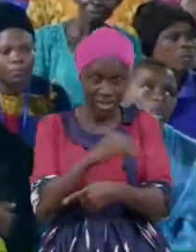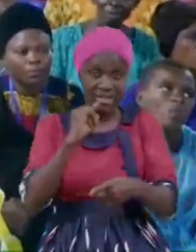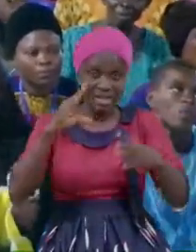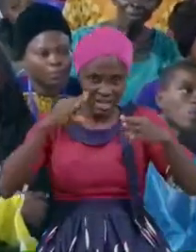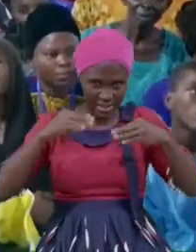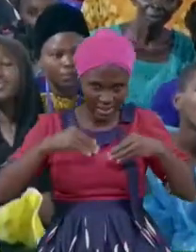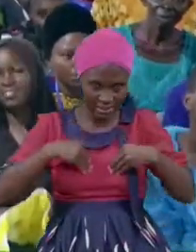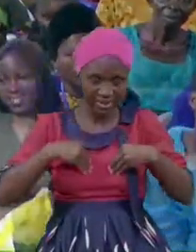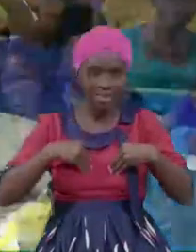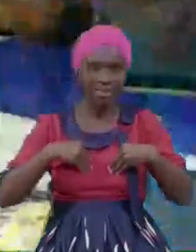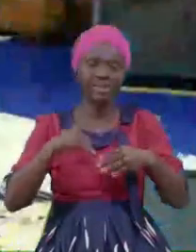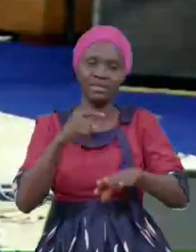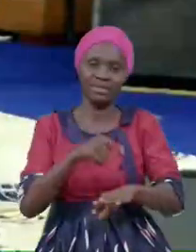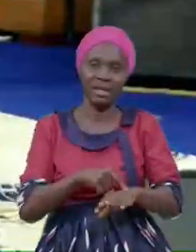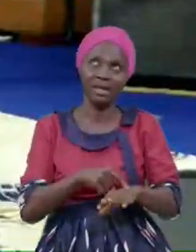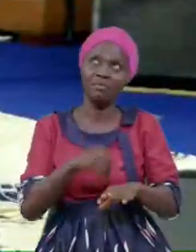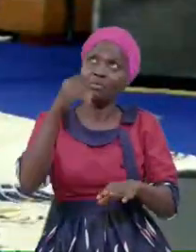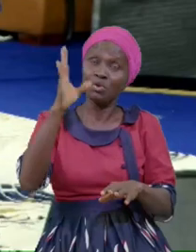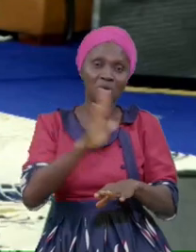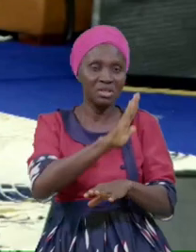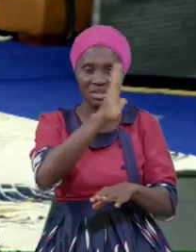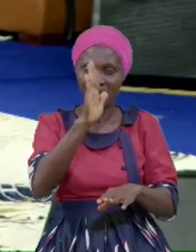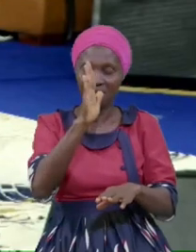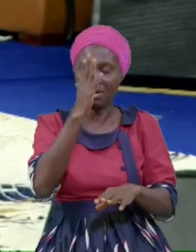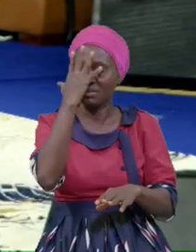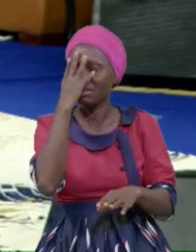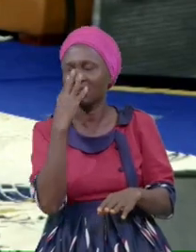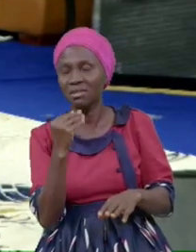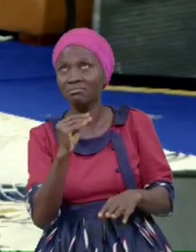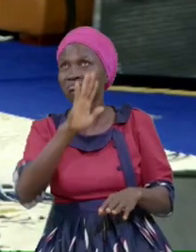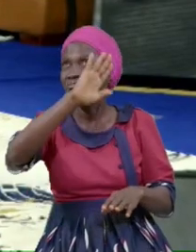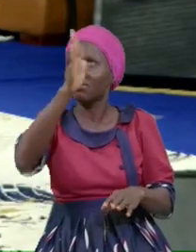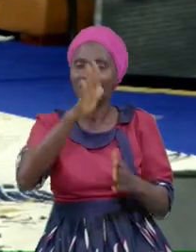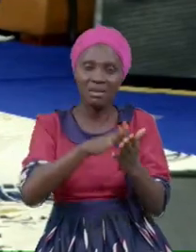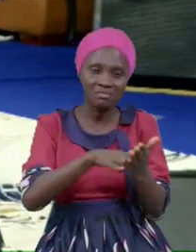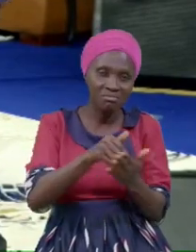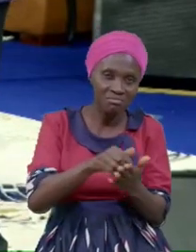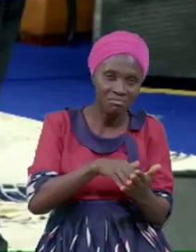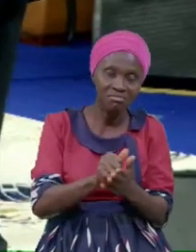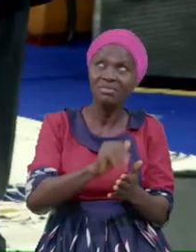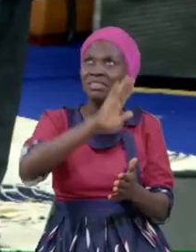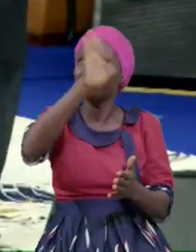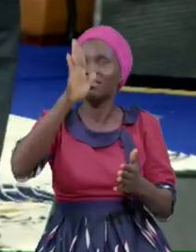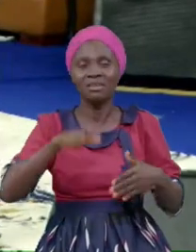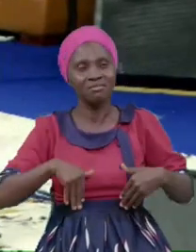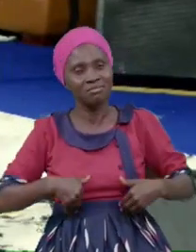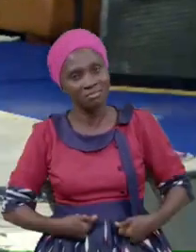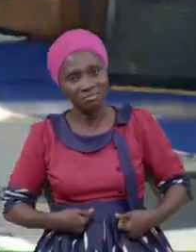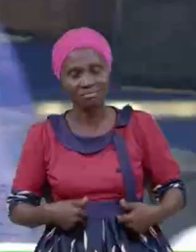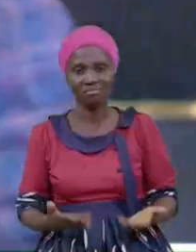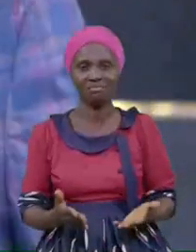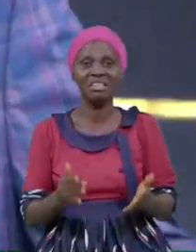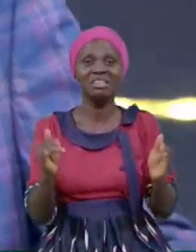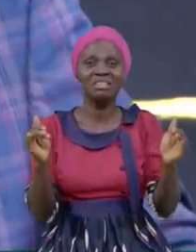il ne dort jamais, il ne sommeille jamais, il n'est jamais fatigué, il n'est jamais épuisé. Il a sauvé